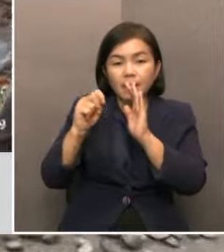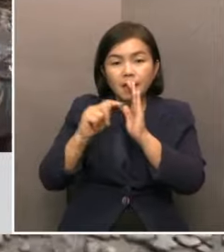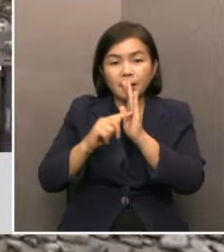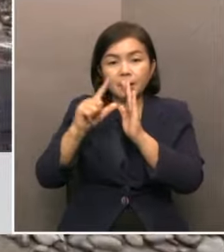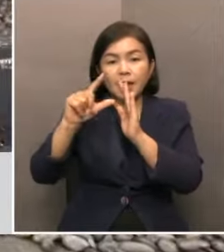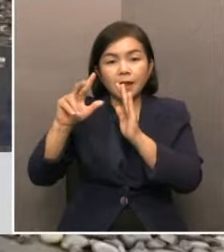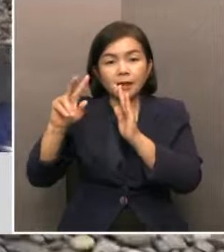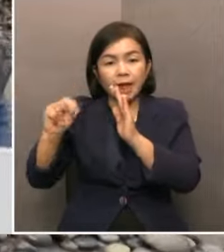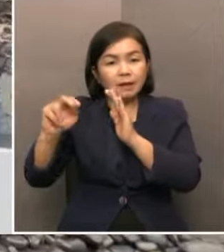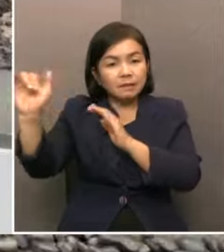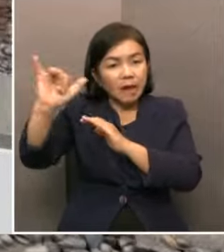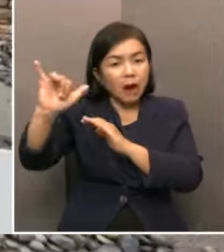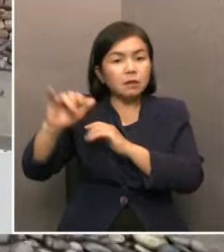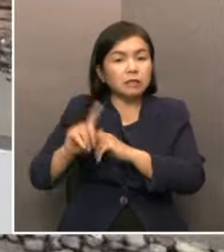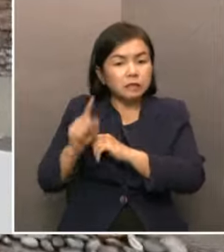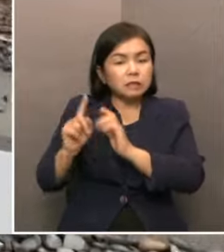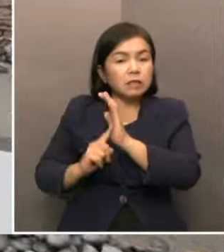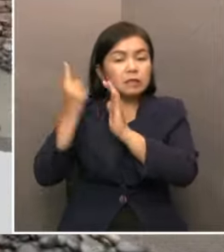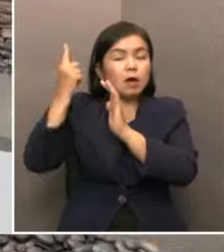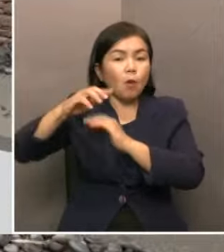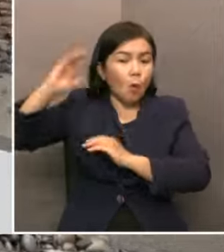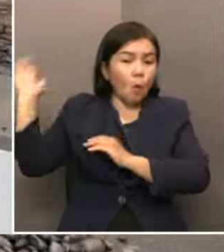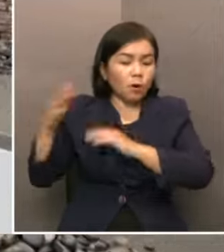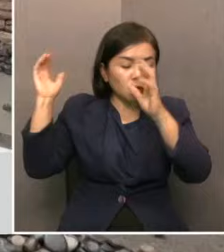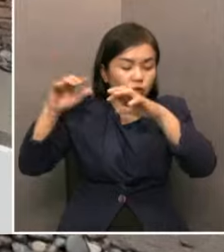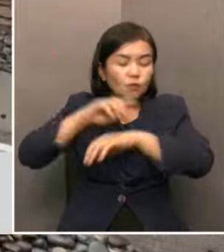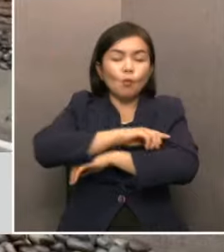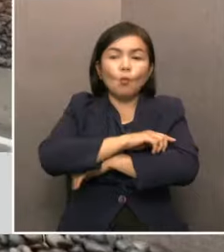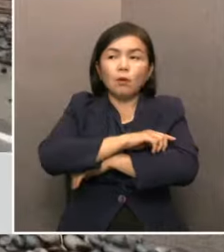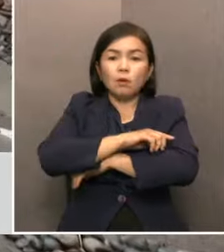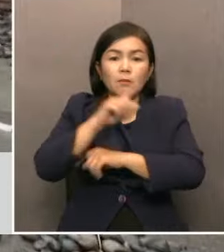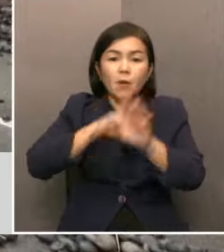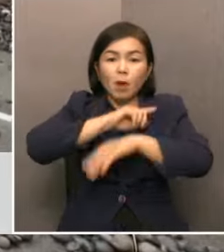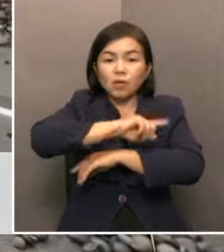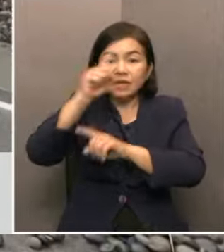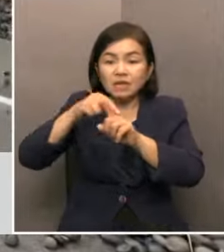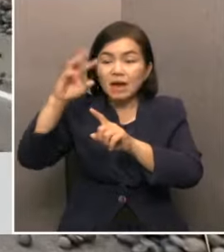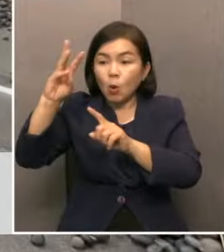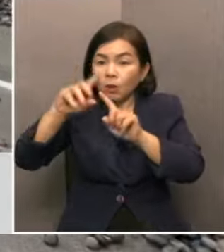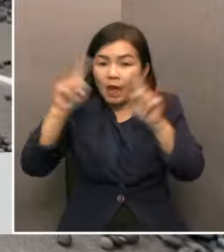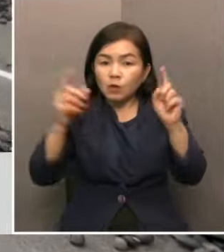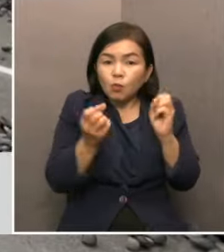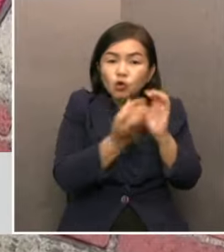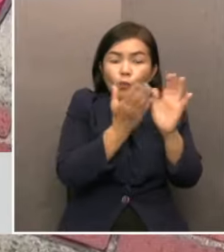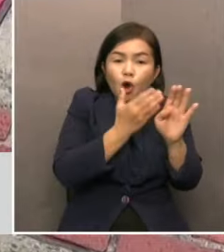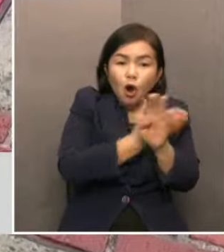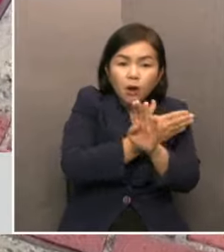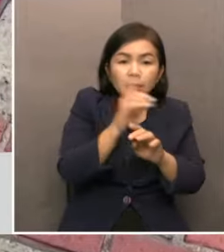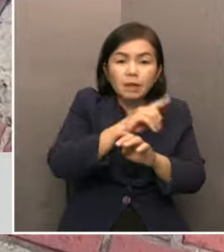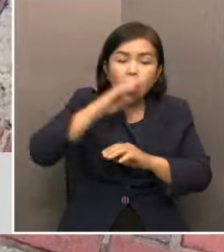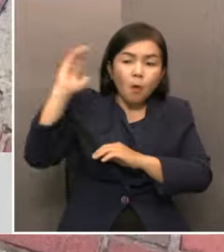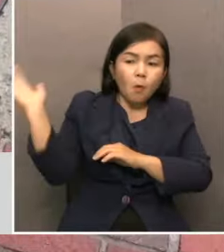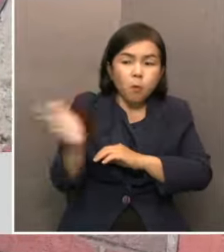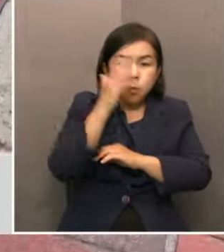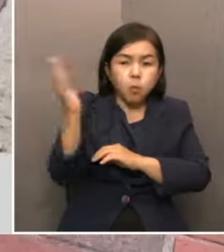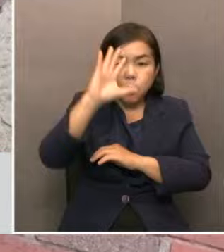มิถุนายนค่ะแต่ล่าสุดทีมนักอุตุนิยมวิทยาพบปัจจัยที่ร้ายแรงและน่าเป็นห่วงว่าฤดูเฮอริเคนที่กำลัง